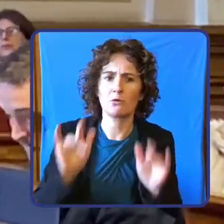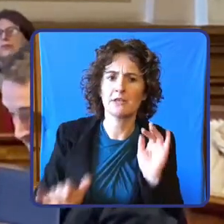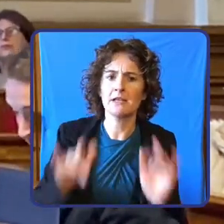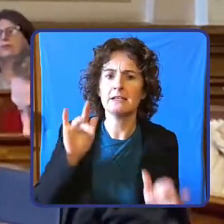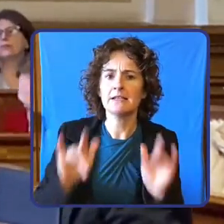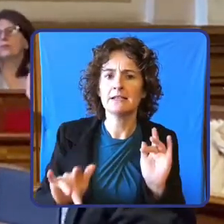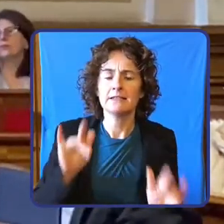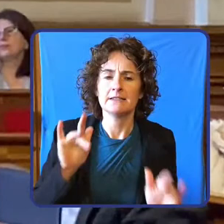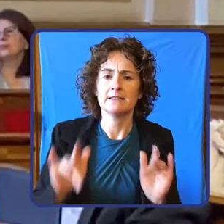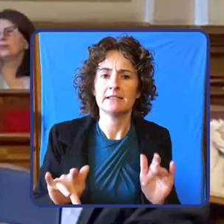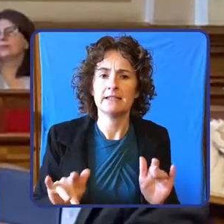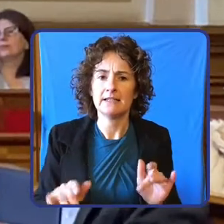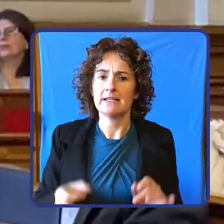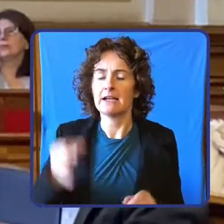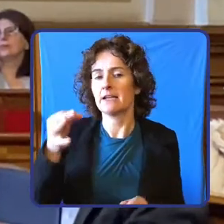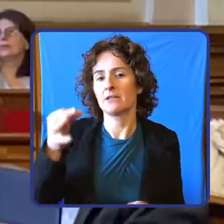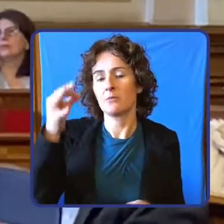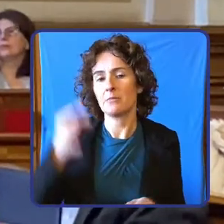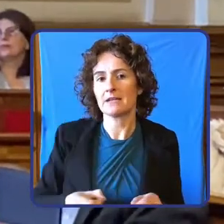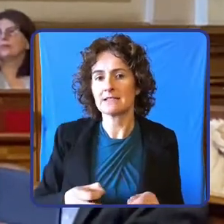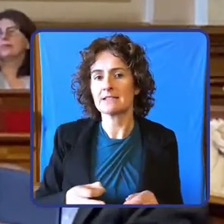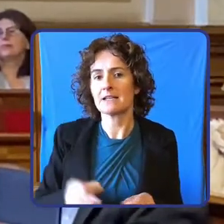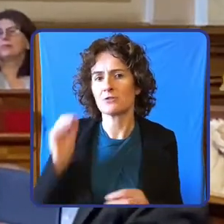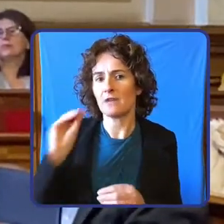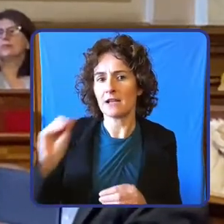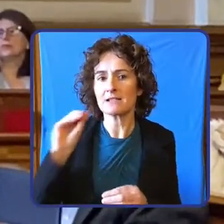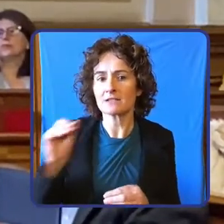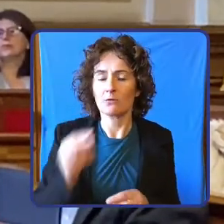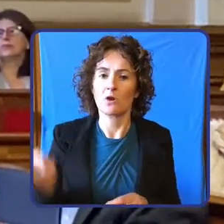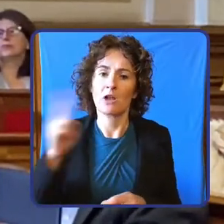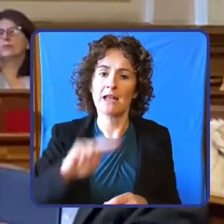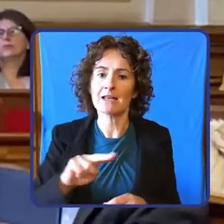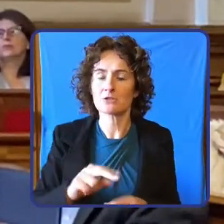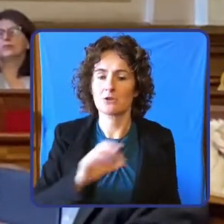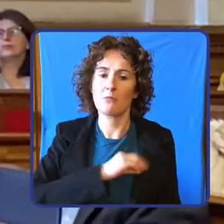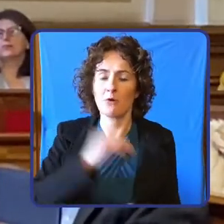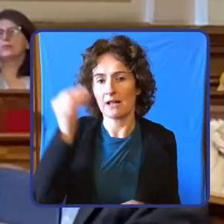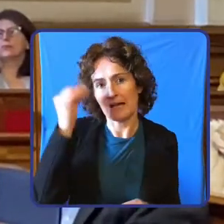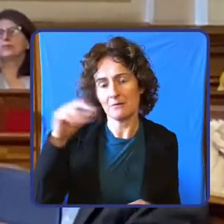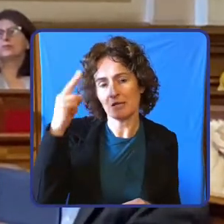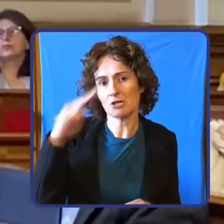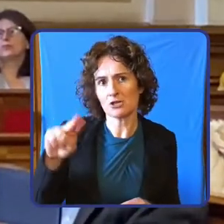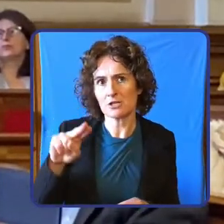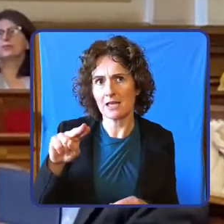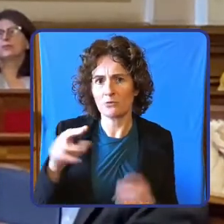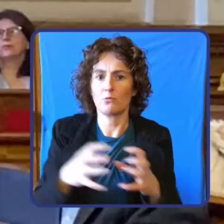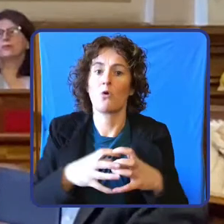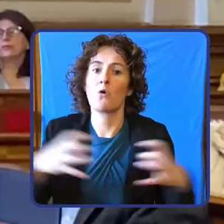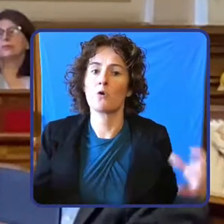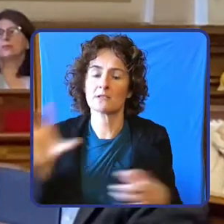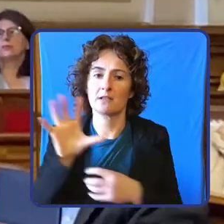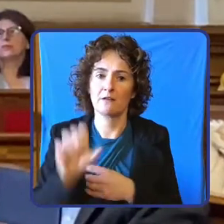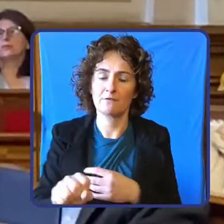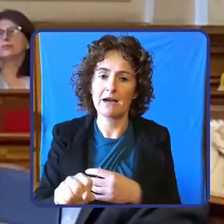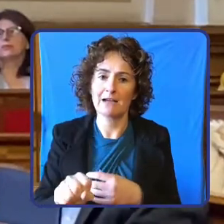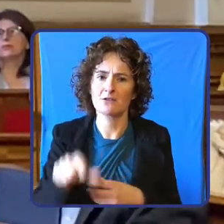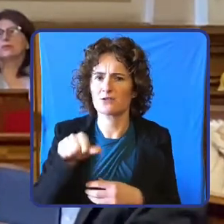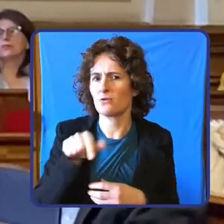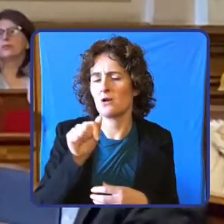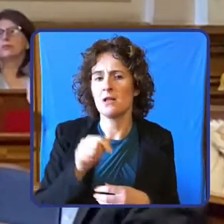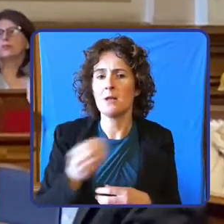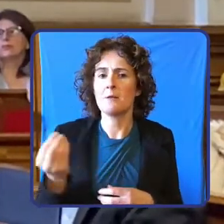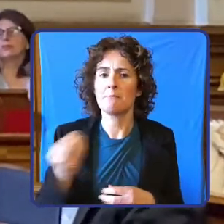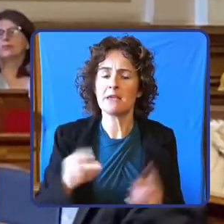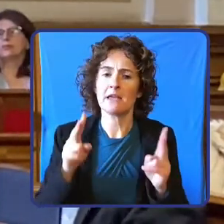polgármester úr több mint negyed óráig válaszolt. Tehát erről volt szó, amikor Cseri Tamás azt kéri számon, hogy mi le vagyunk korlátozva, ön pedig korlátlan ideig